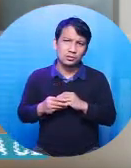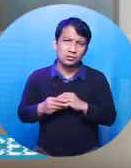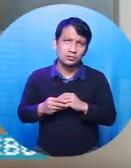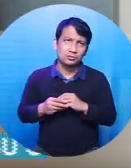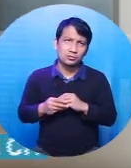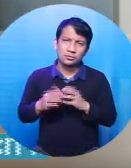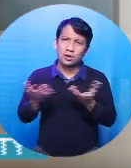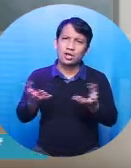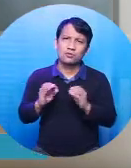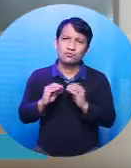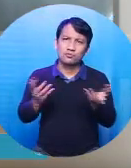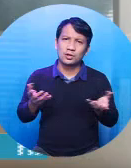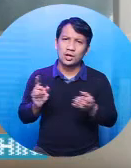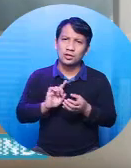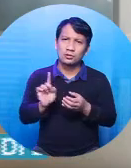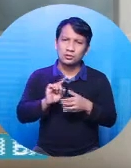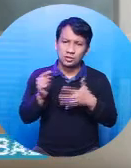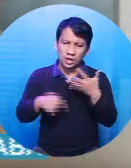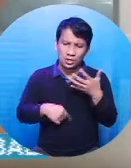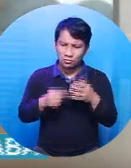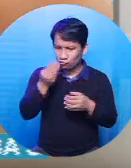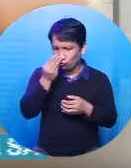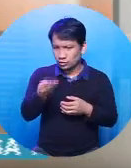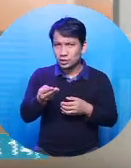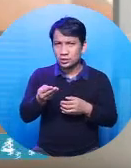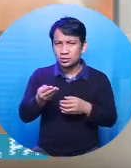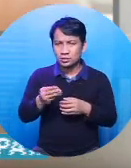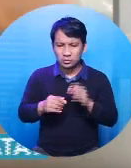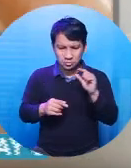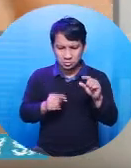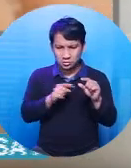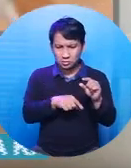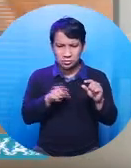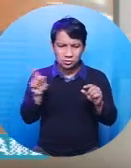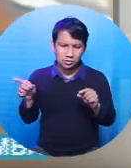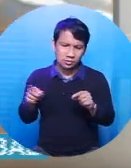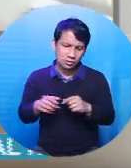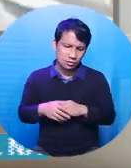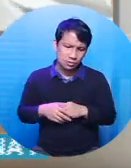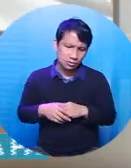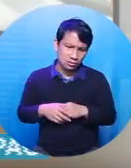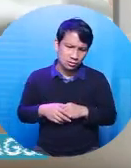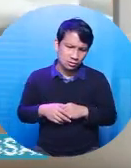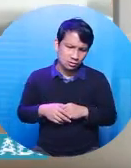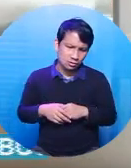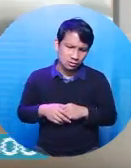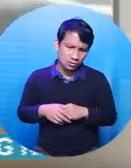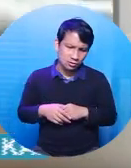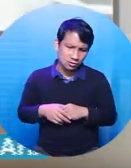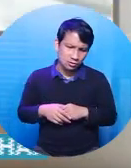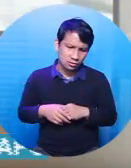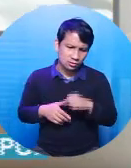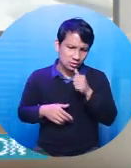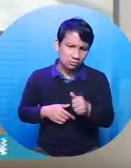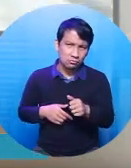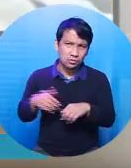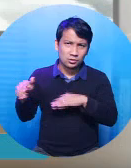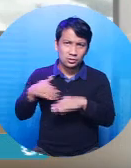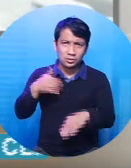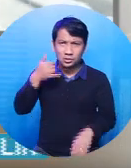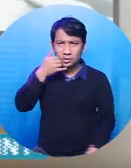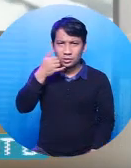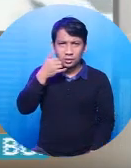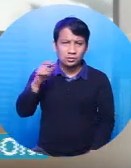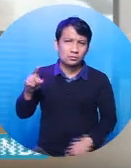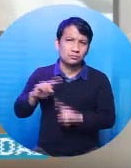ano yung wala masyado? Ano yung konti lang na mga yung, sinasabi? Ano, talito? Siguro, kaya hindi siya tumatawag kasi may